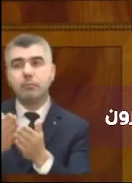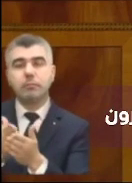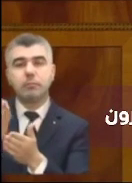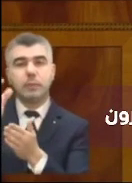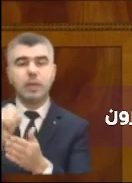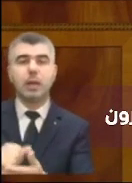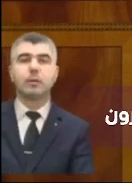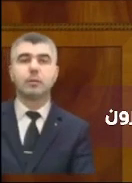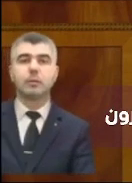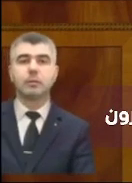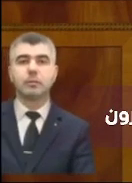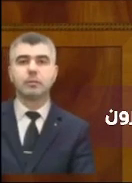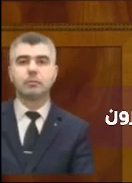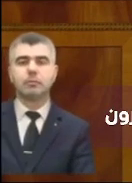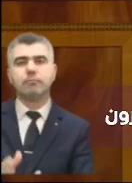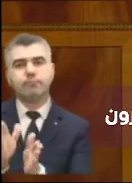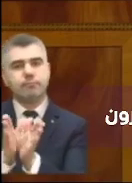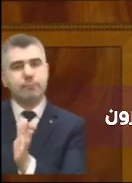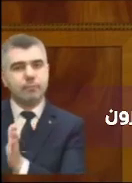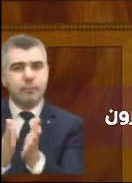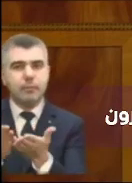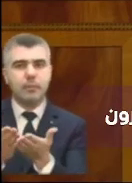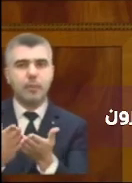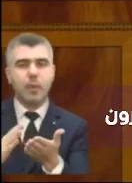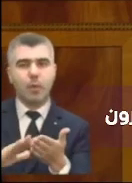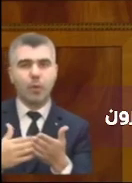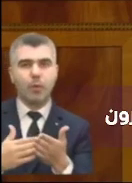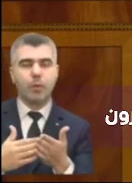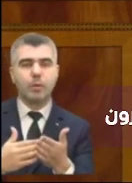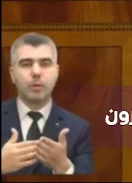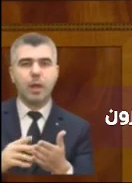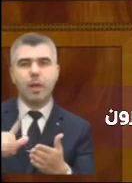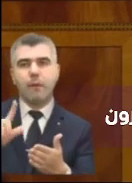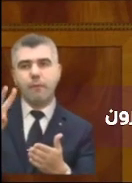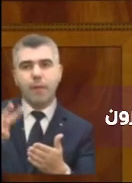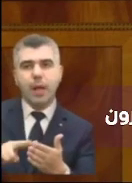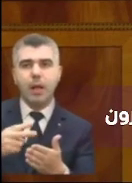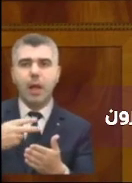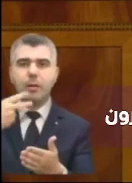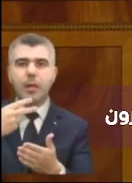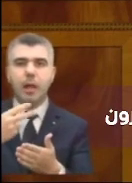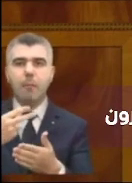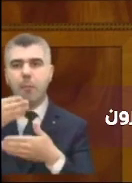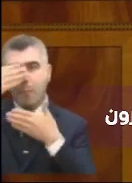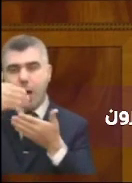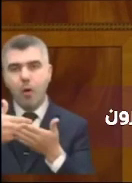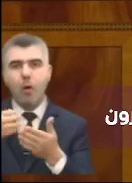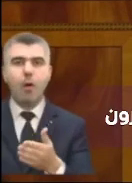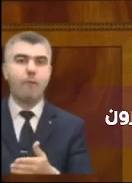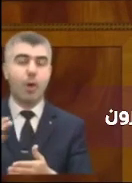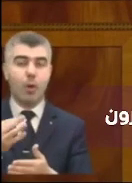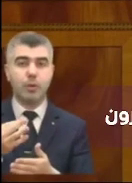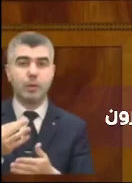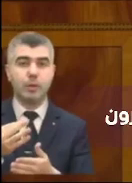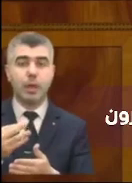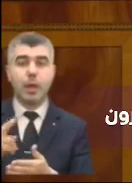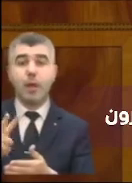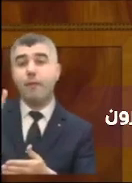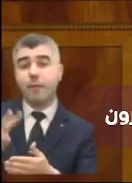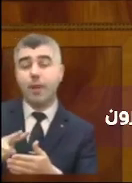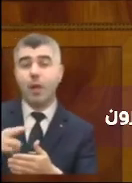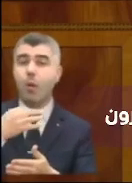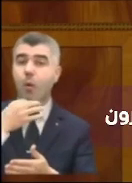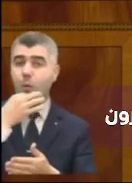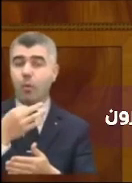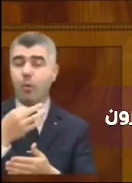كسياحة إلى هذا البلد. نعم في كل زمان وفي كل مكان عندما نتحدث عن فرنسا والمغرب